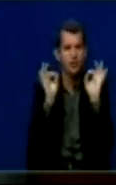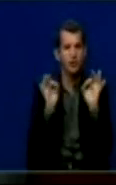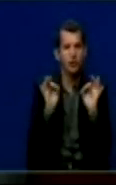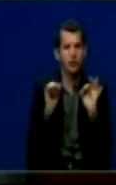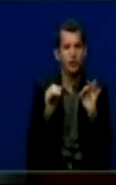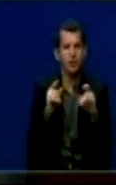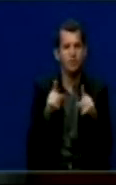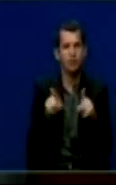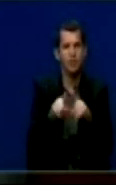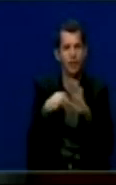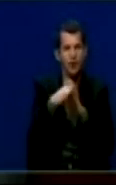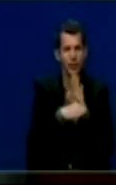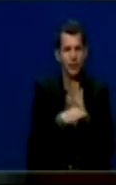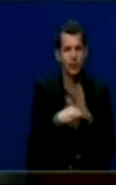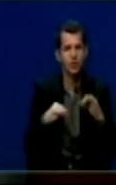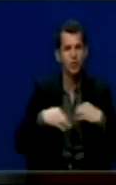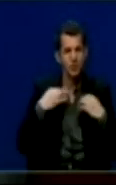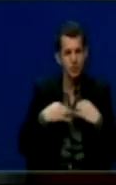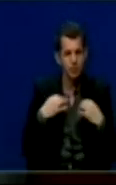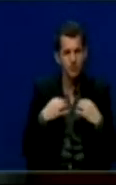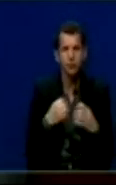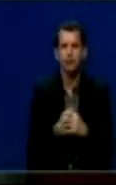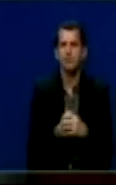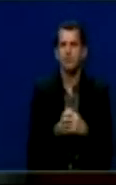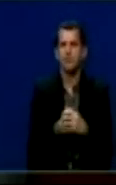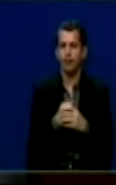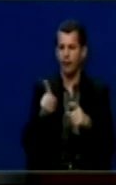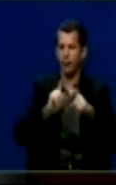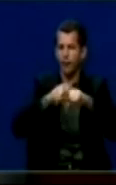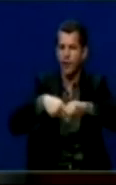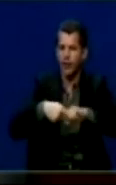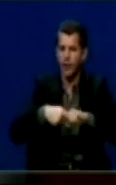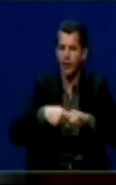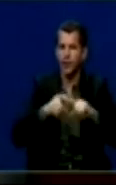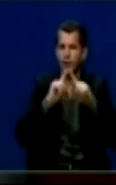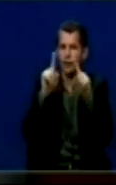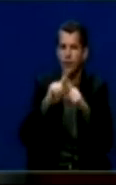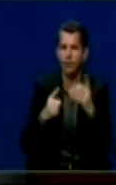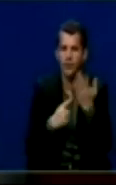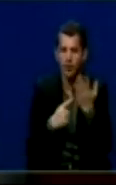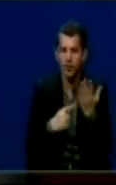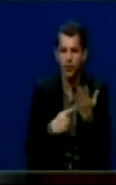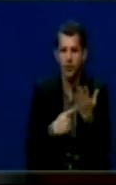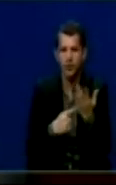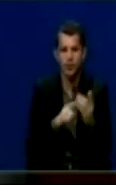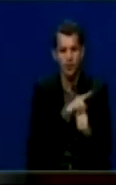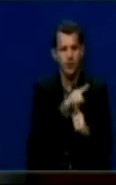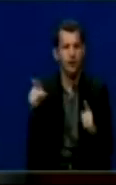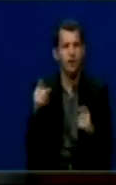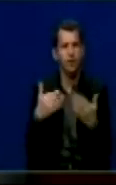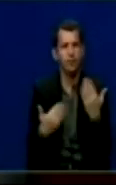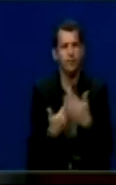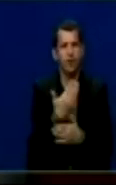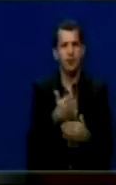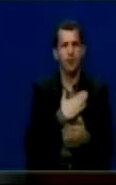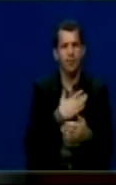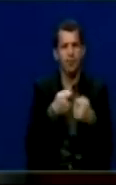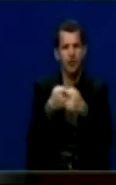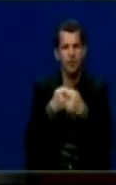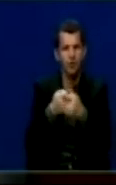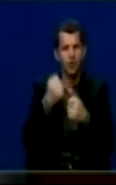infrastrukture cilësore dhe të shëndetshme, pajisin e shkollave mjete didaktike dhe teknologji mësimore e deri tek riorganizimi i rrjetit të